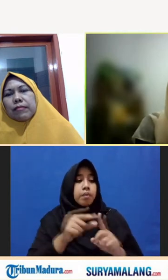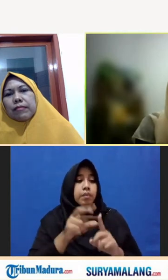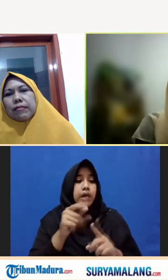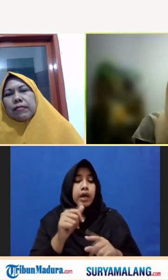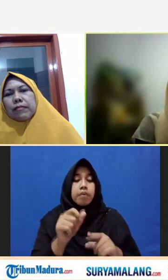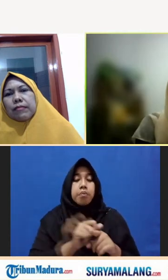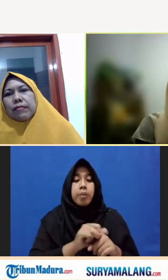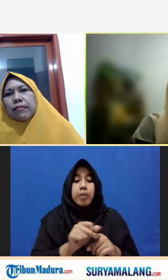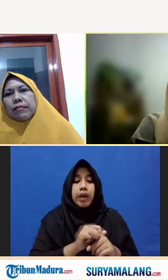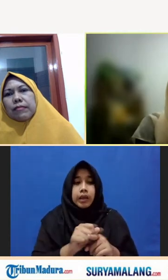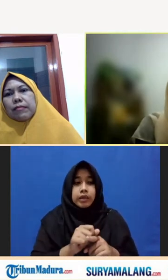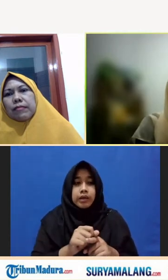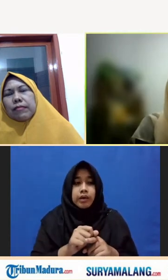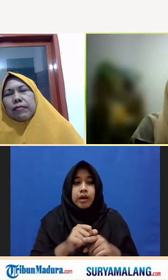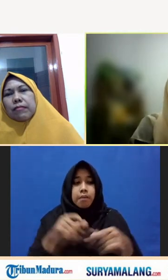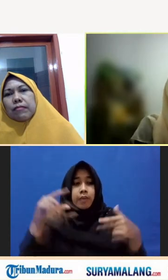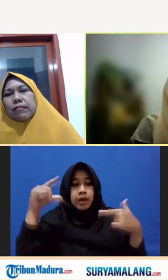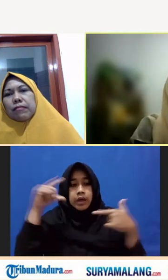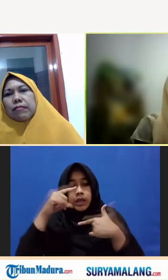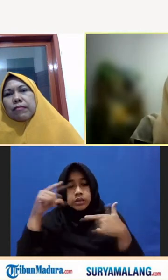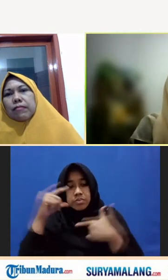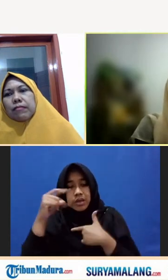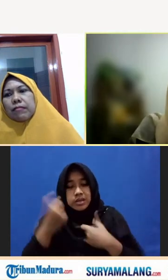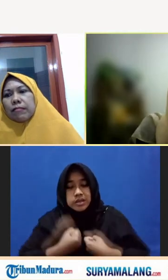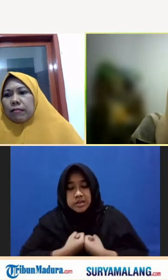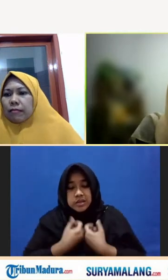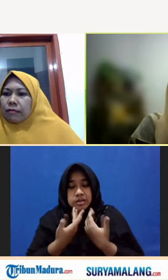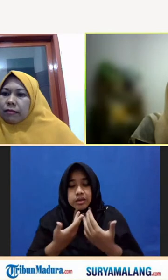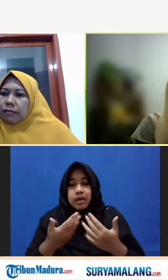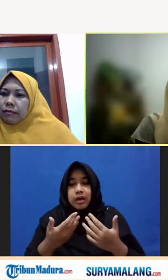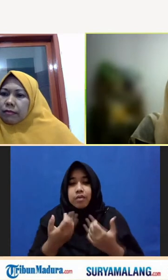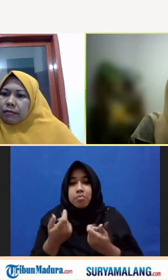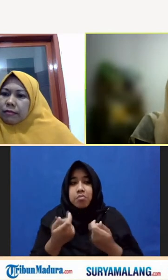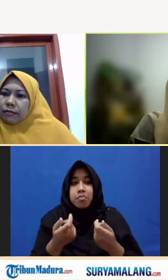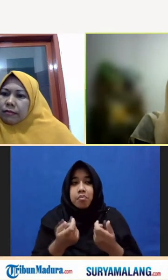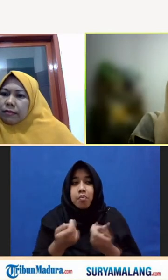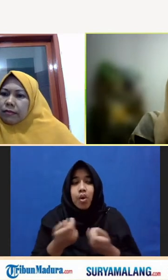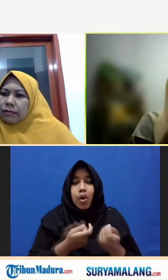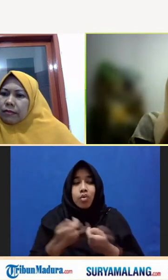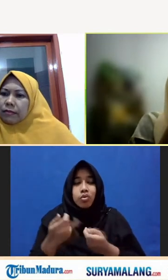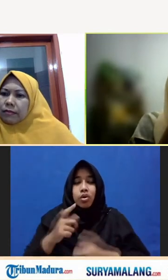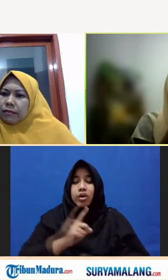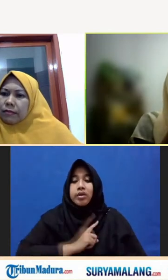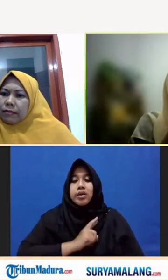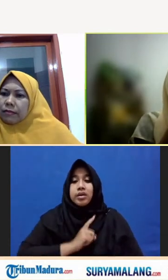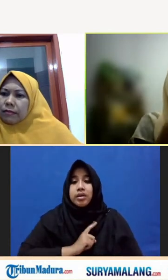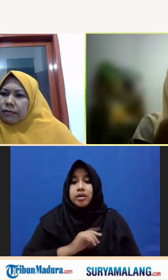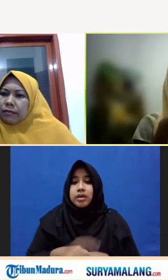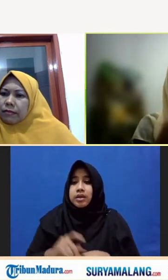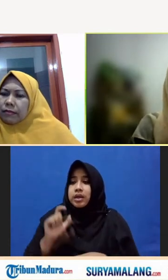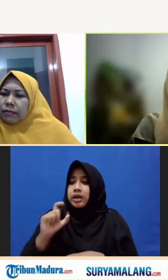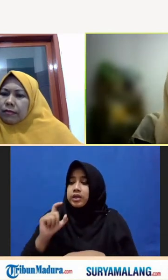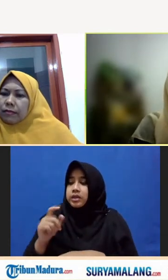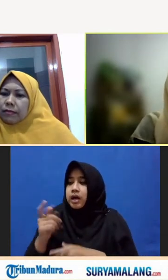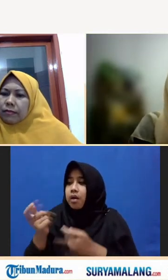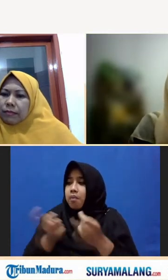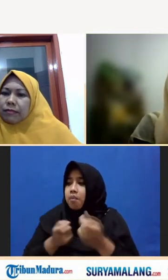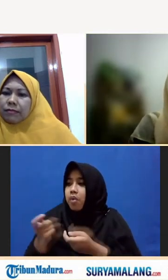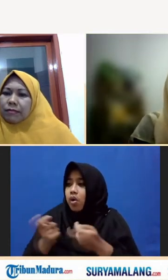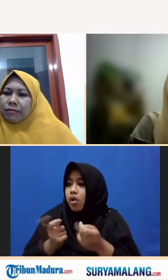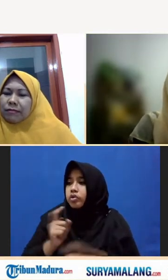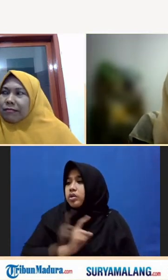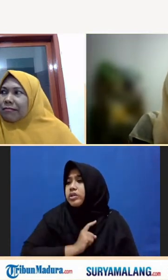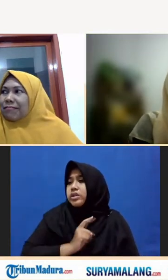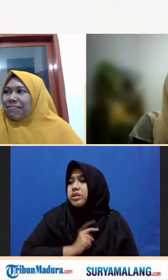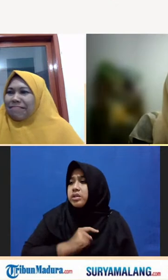anak. Nanti kan jadi ada pertanyaannya nih pasti. Terus gimana cara ngajarin regulasi dirinya?